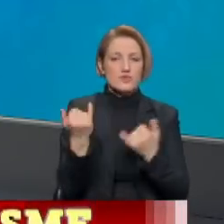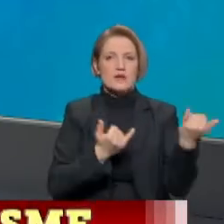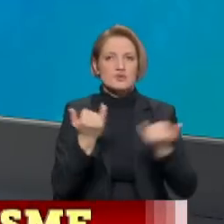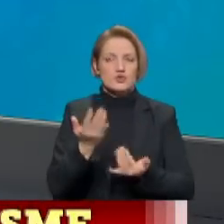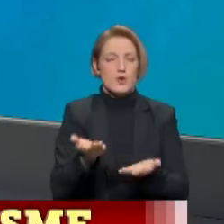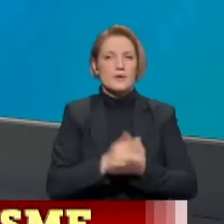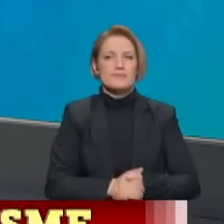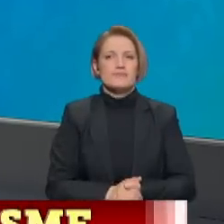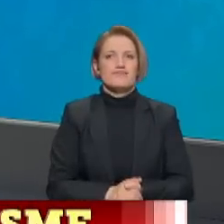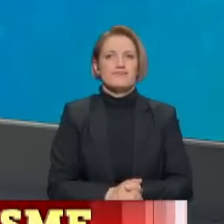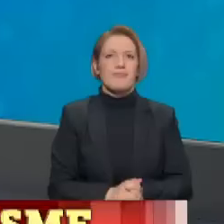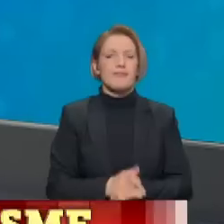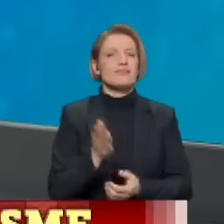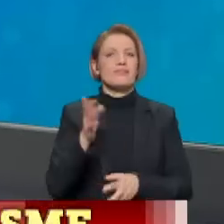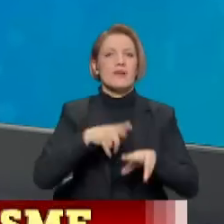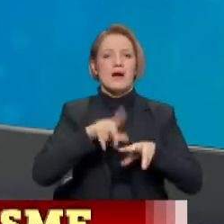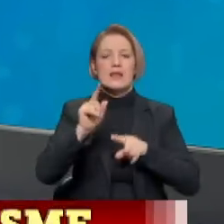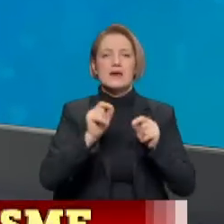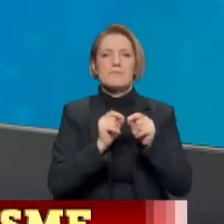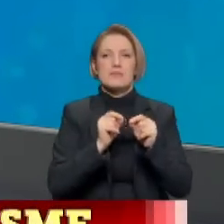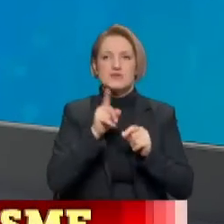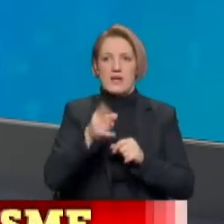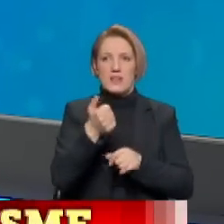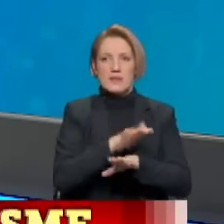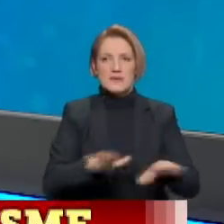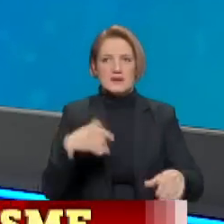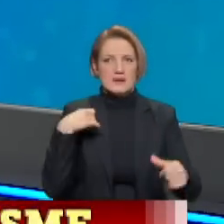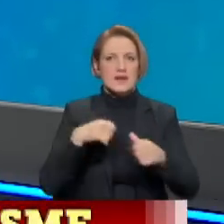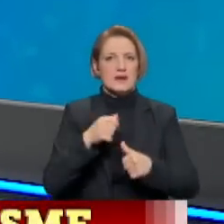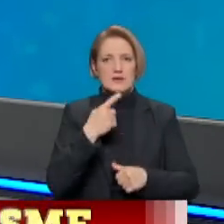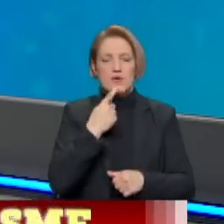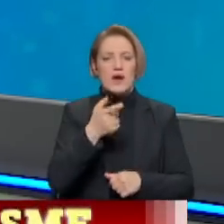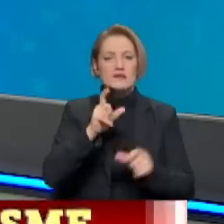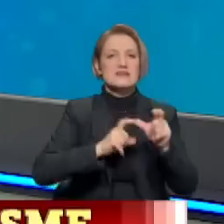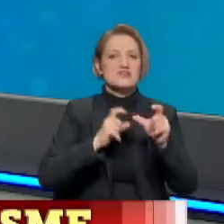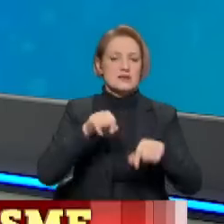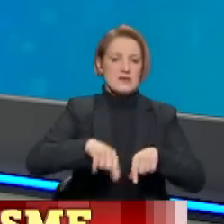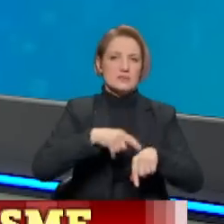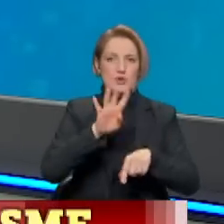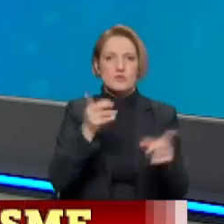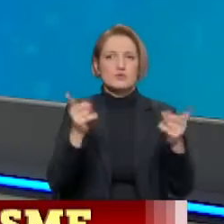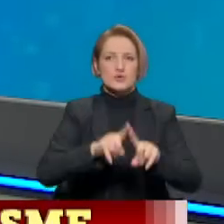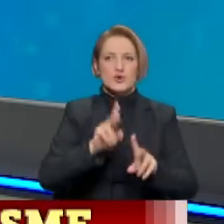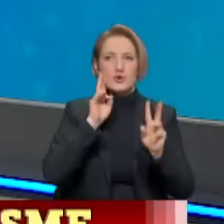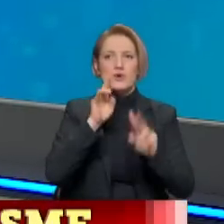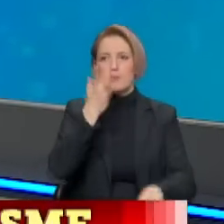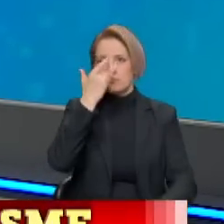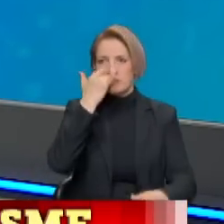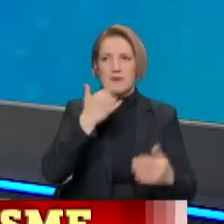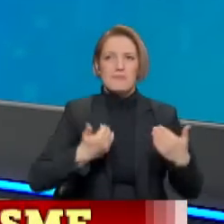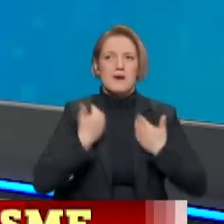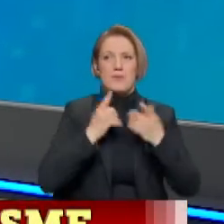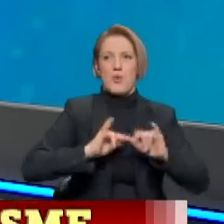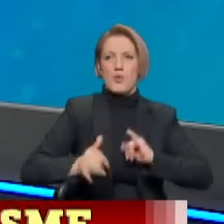tartışılıyor. Devam edelim. Bekir Bozdağ'dan sonra Ali Babacan, Altılı Masa, bir kez daha söyleyelim, Saraçhane'de buluşacak. Göstermelik yargı